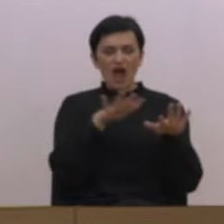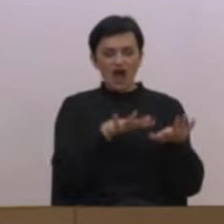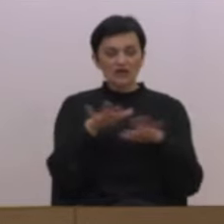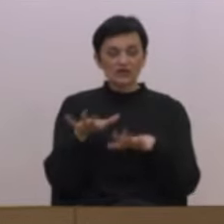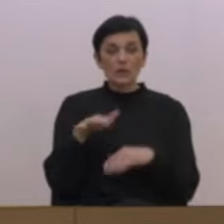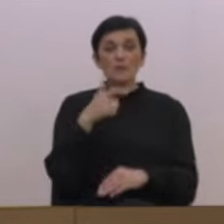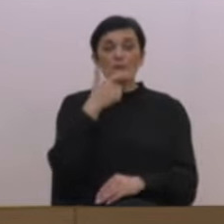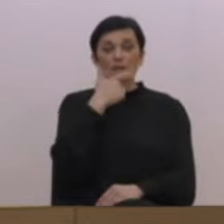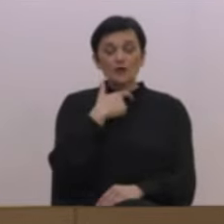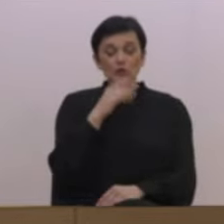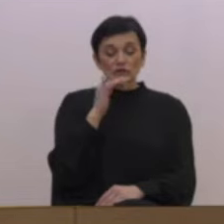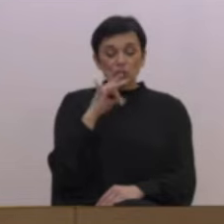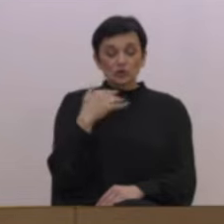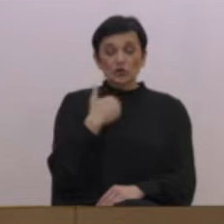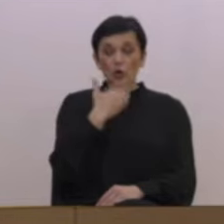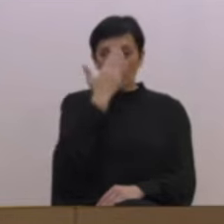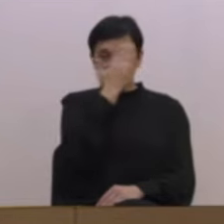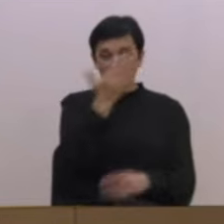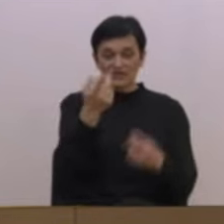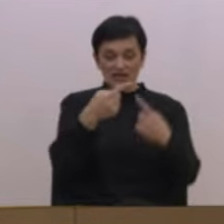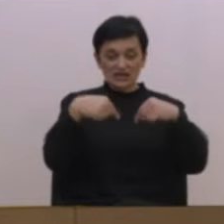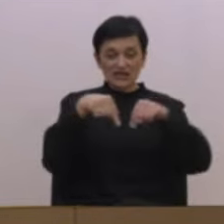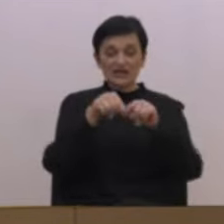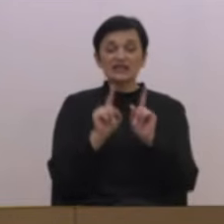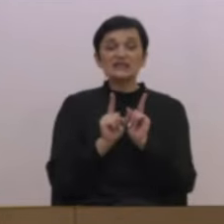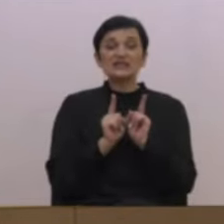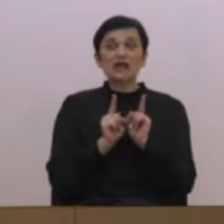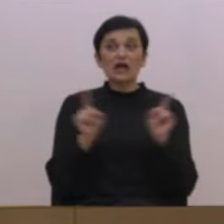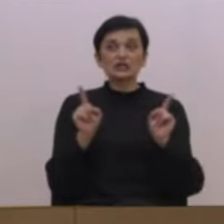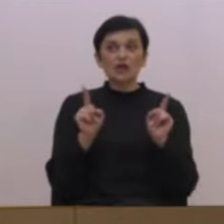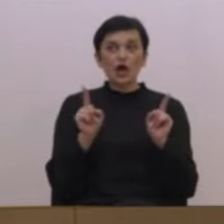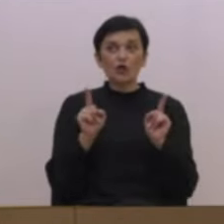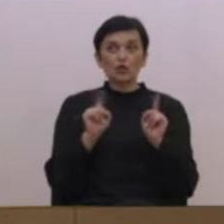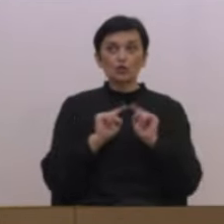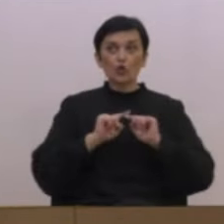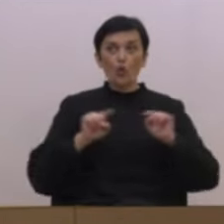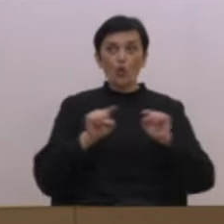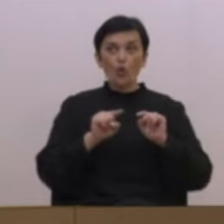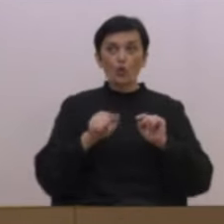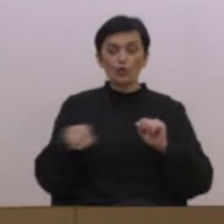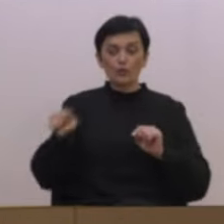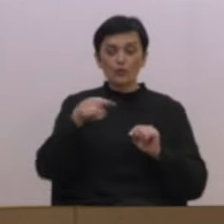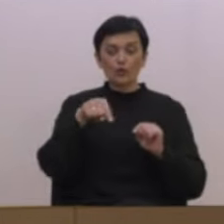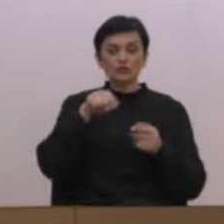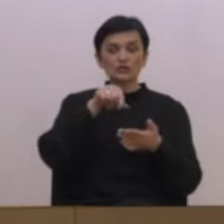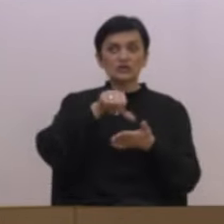ბატონო სანდრო, მინდა საზოგადოებისათვის და განსაკუთრებით ოპოზიციის იმ